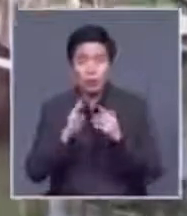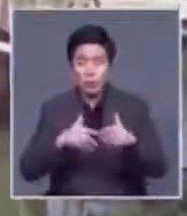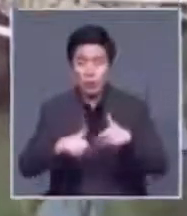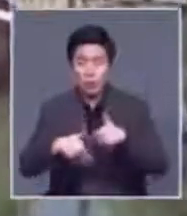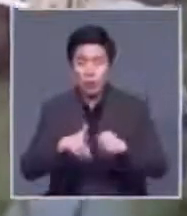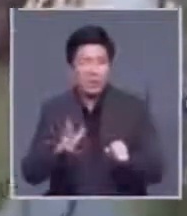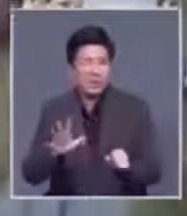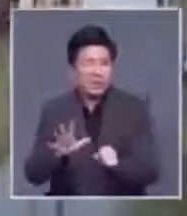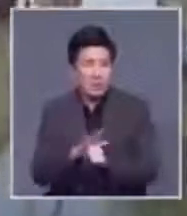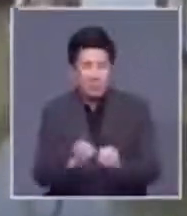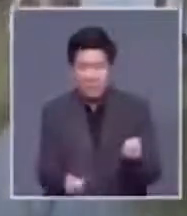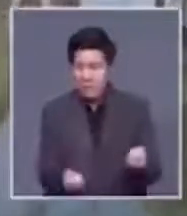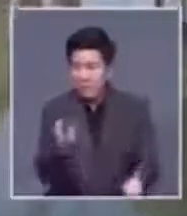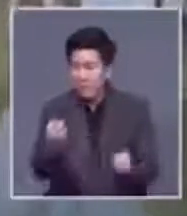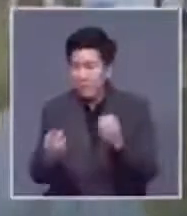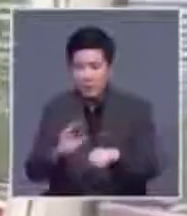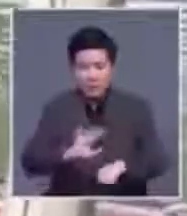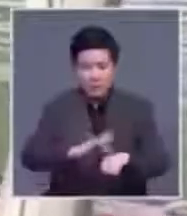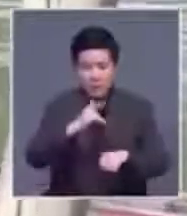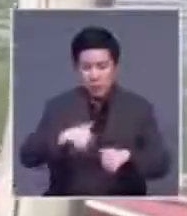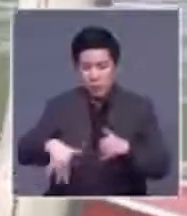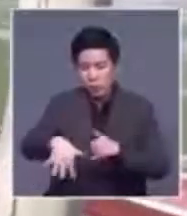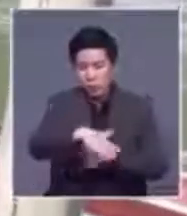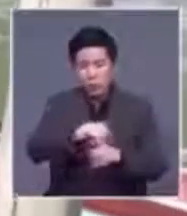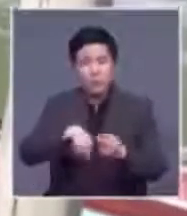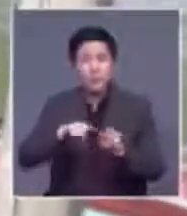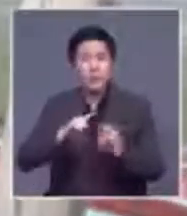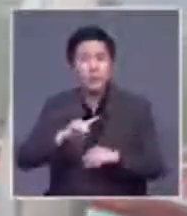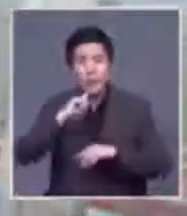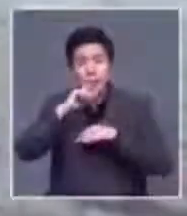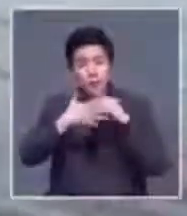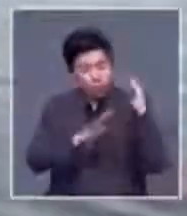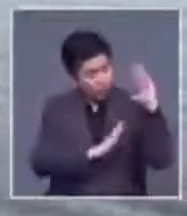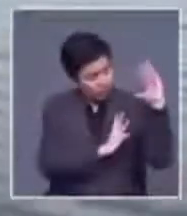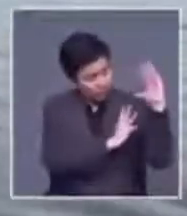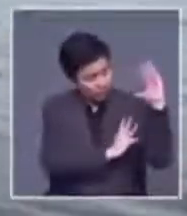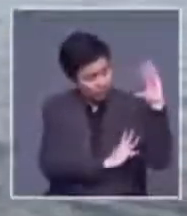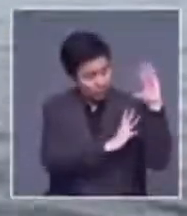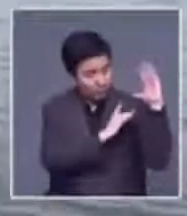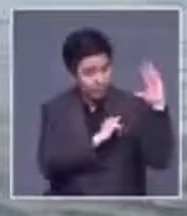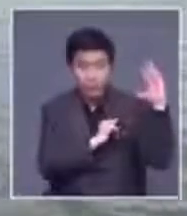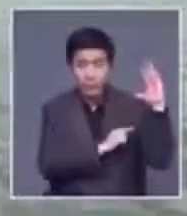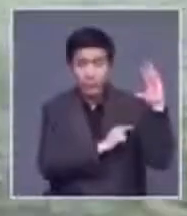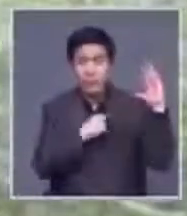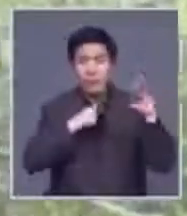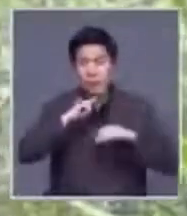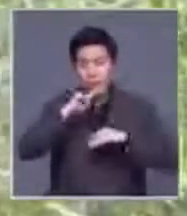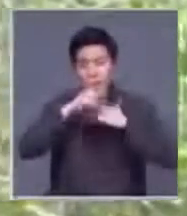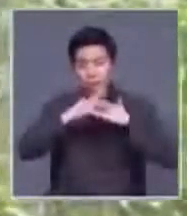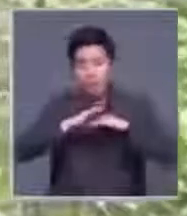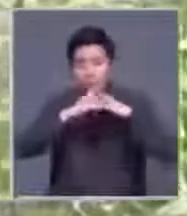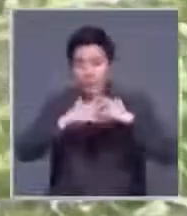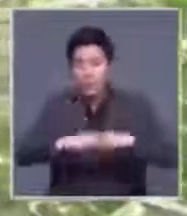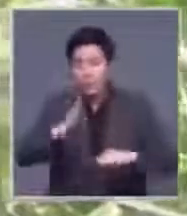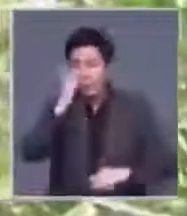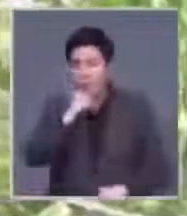มบูรณ์ของทรัพยากรธรรมชาติแห่งหนึ่งในน่านน้ำทะเลอันดามันพื้นที่แห่งนี้ยังมีทะเลที่สวยงามมีป่าเ